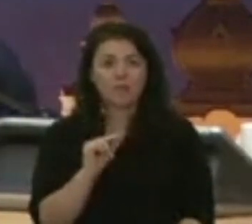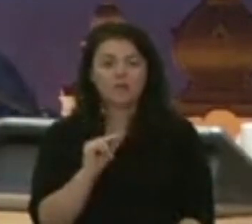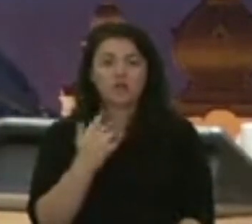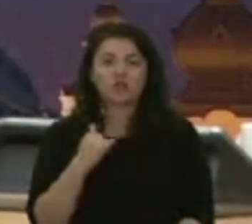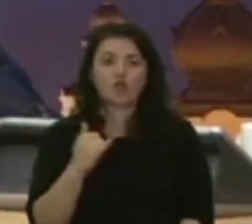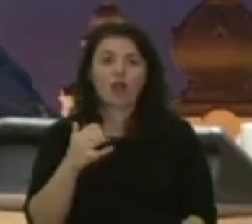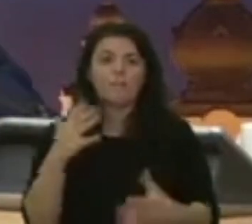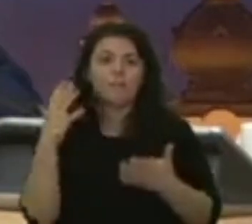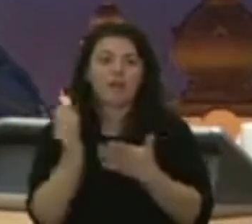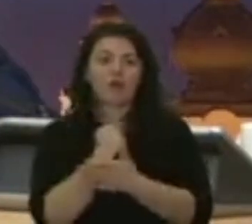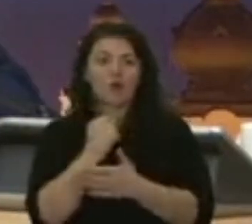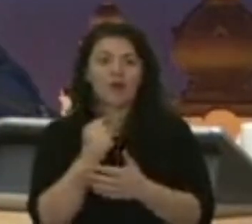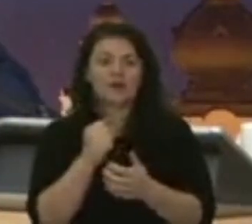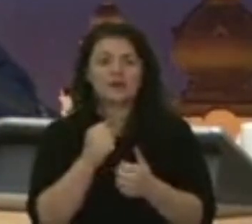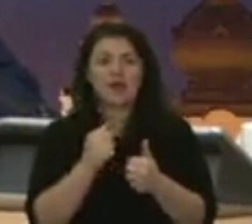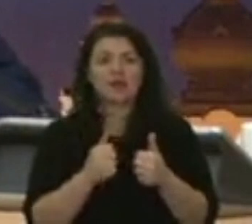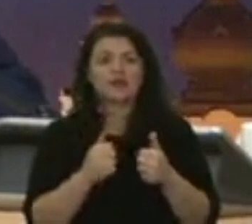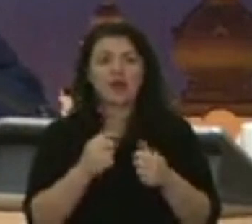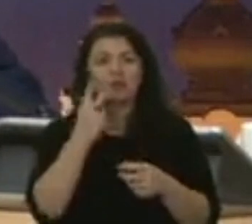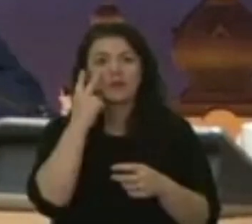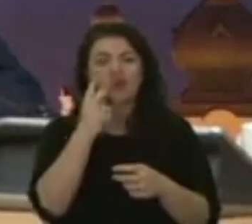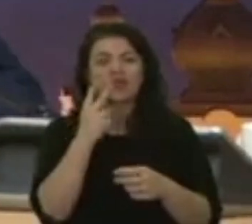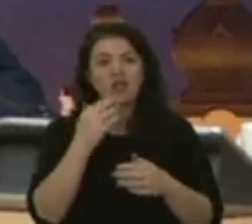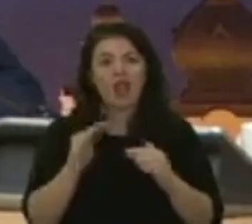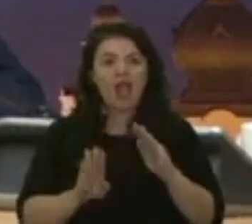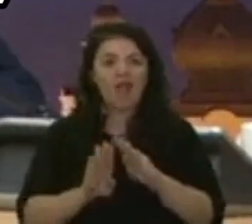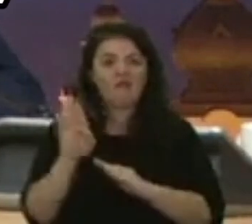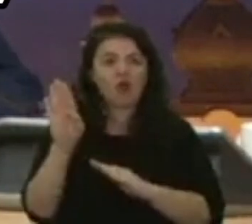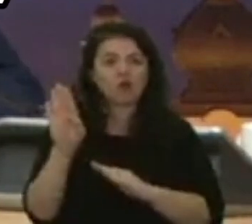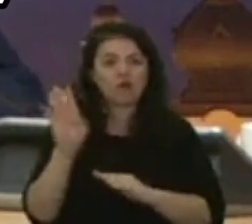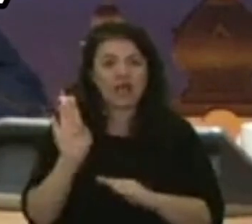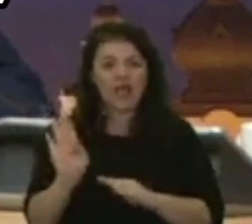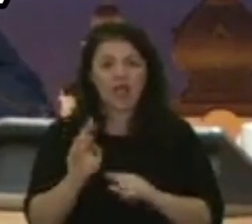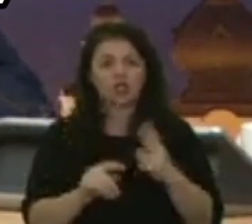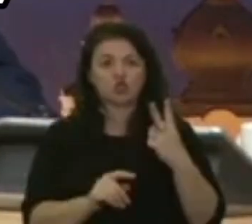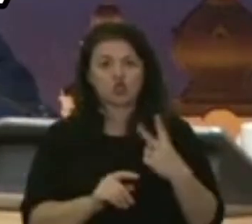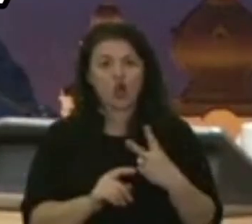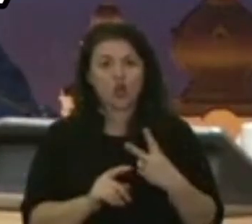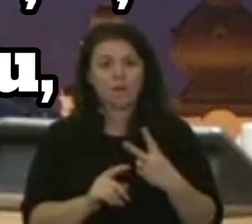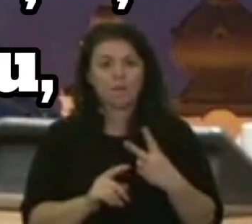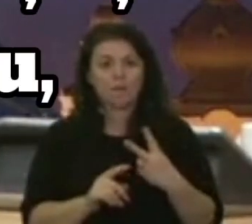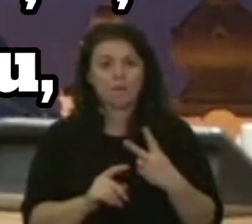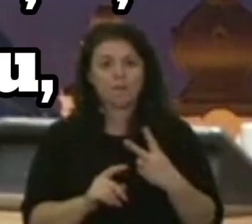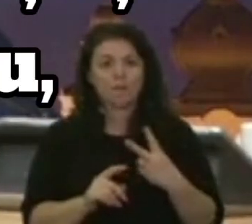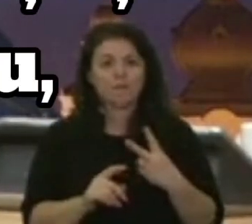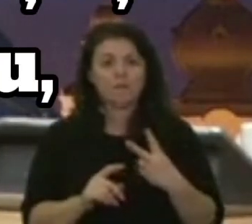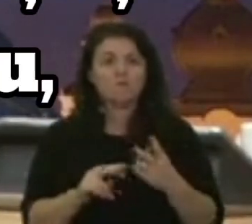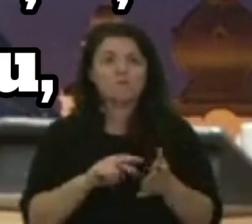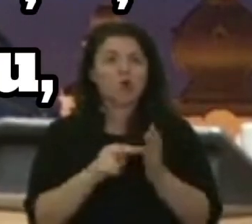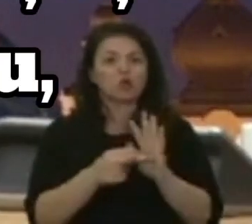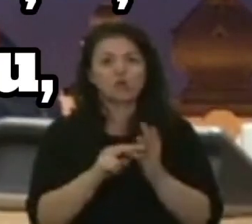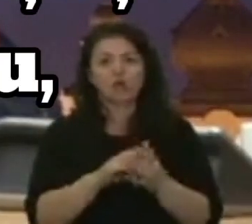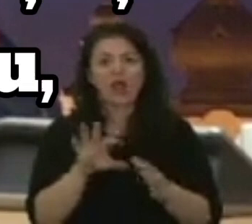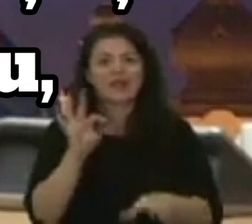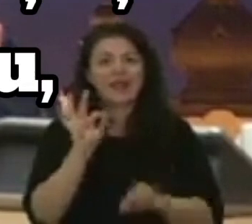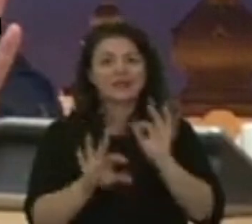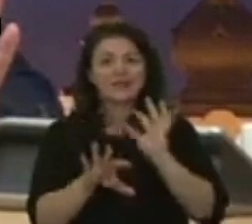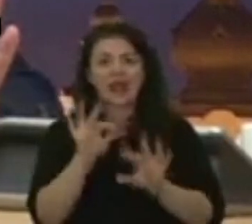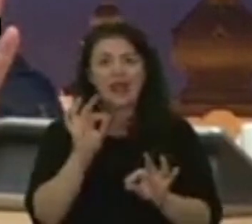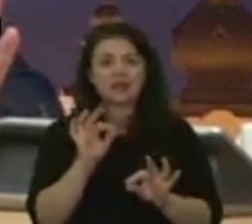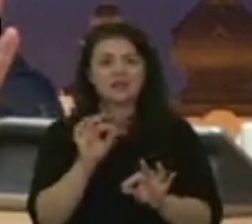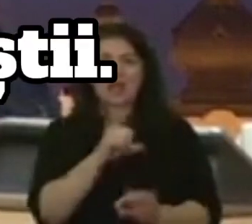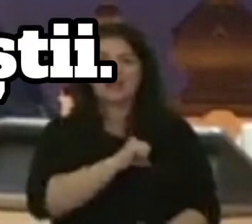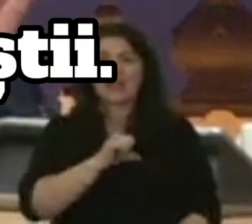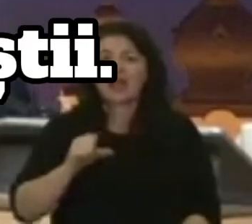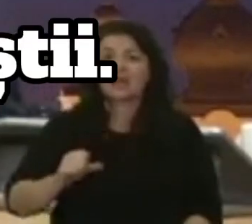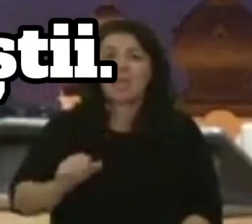performanța acestei companii în privința evoluției ei. Doi, procedura de selecție este una independentă de primar. Știți foarte bine acest lucru, sau de